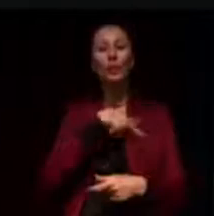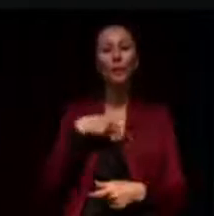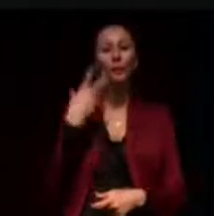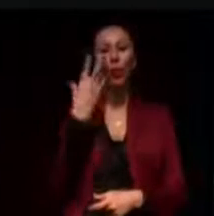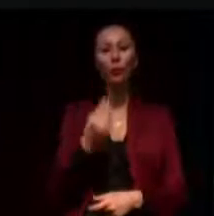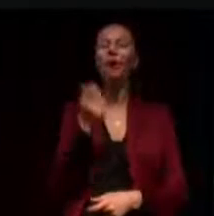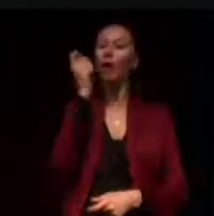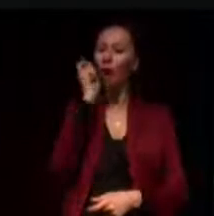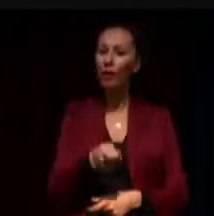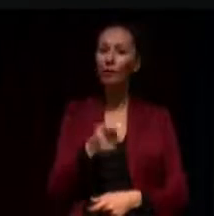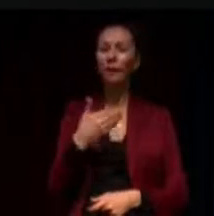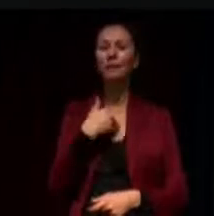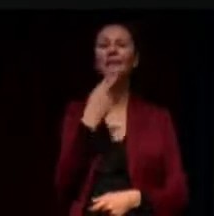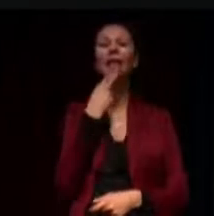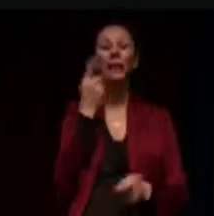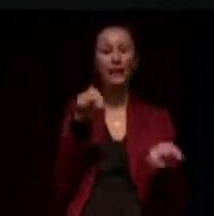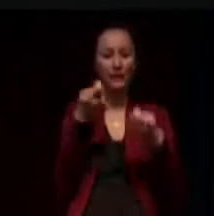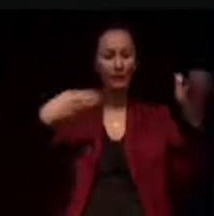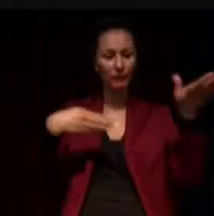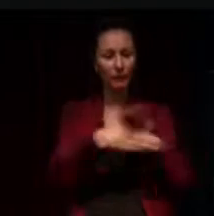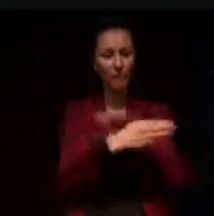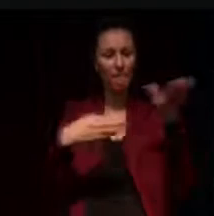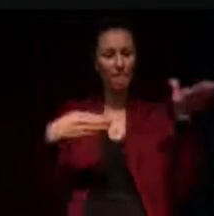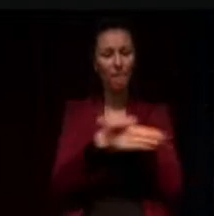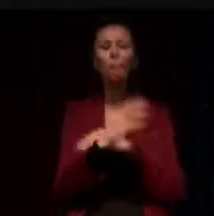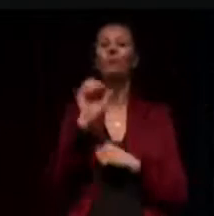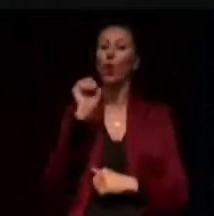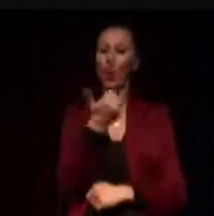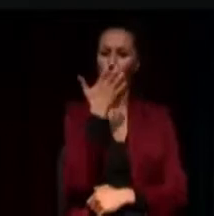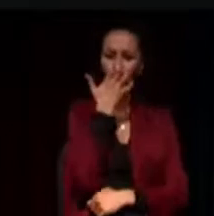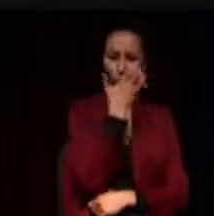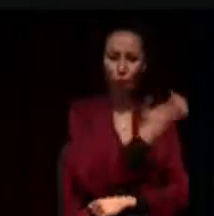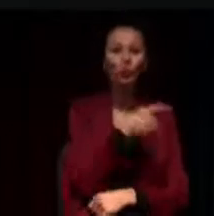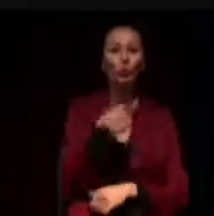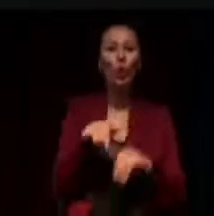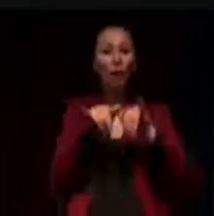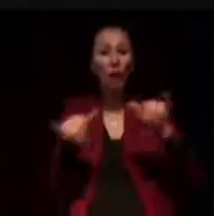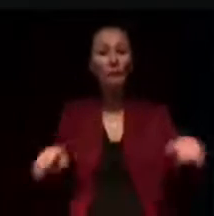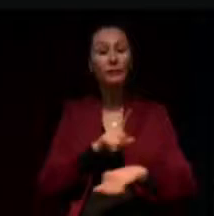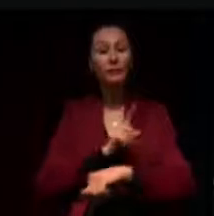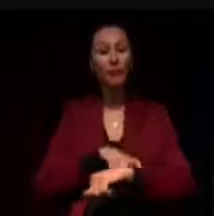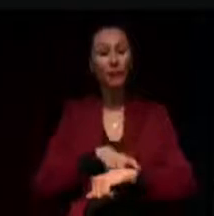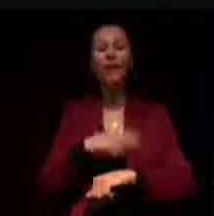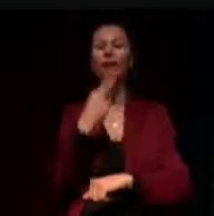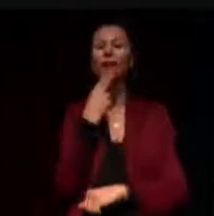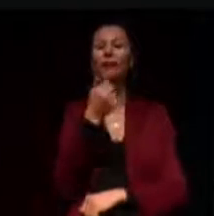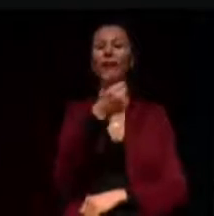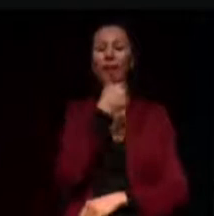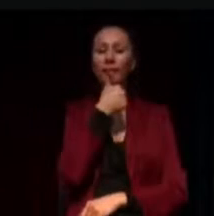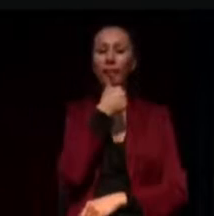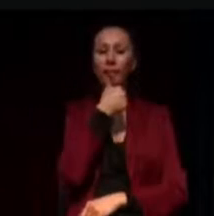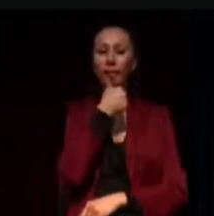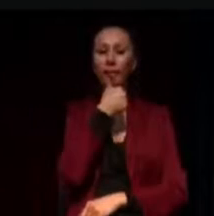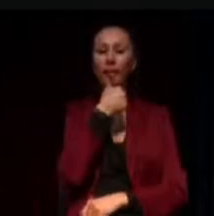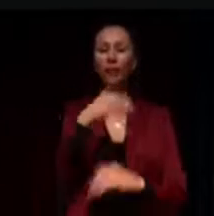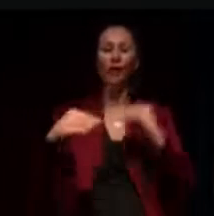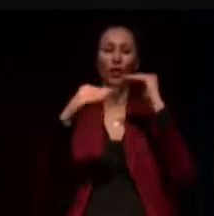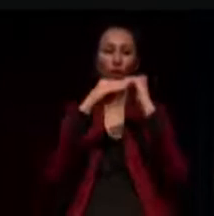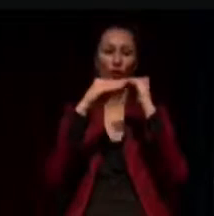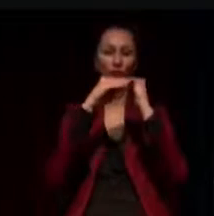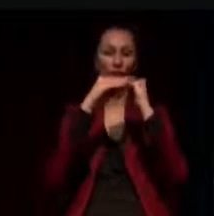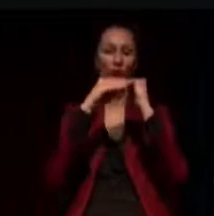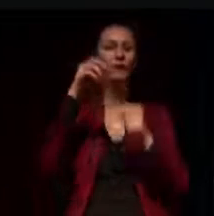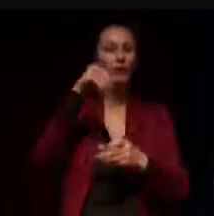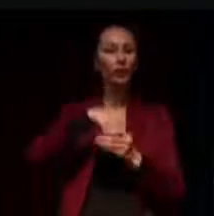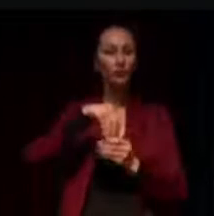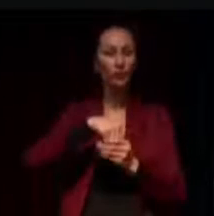olarak da hakikaten biz kadın istihdamını önemsiyoruz. Çünkü bunun aynı zamanda bu kadın erkek eşitliği ve